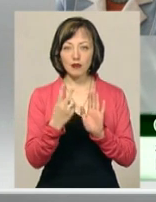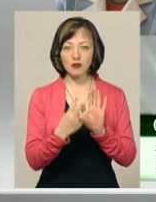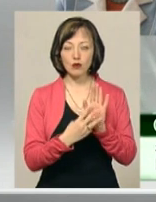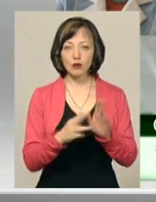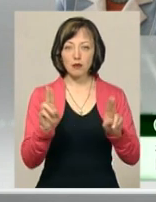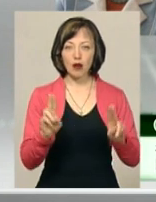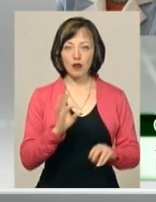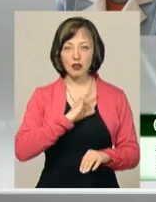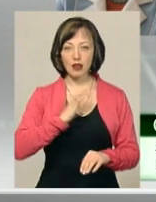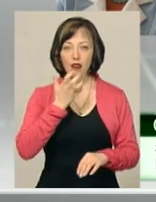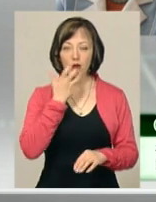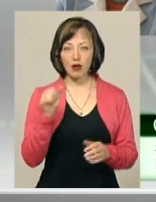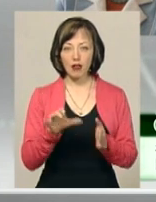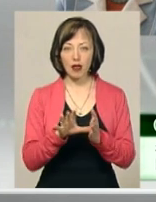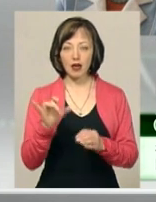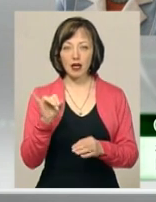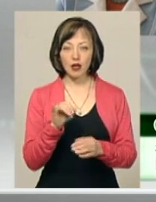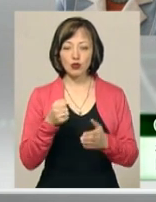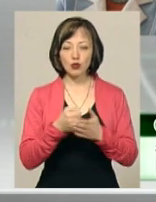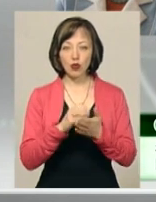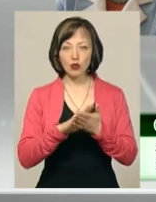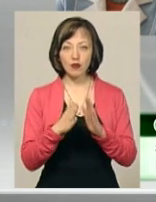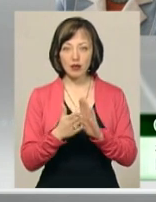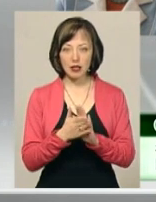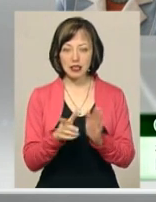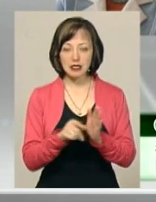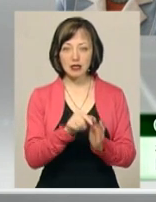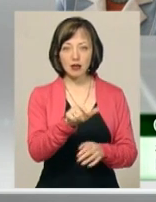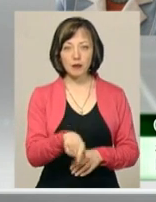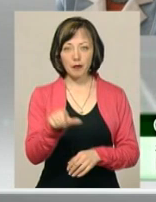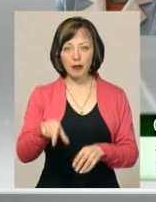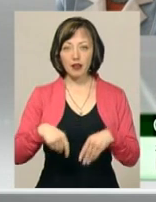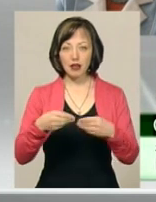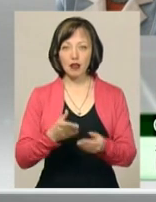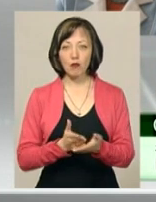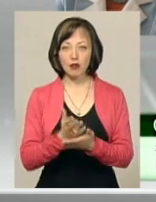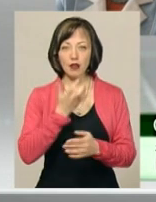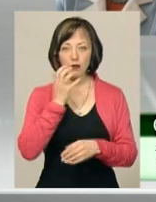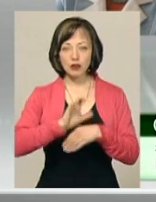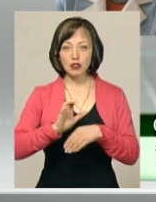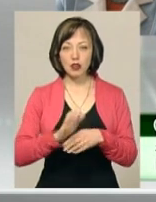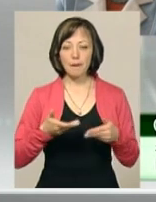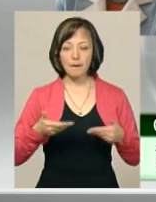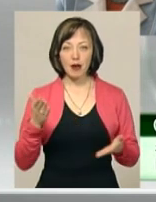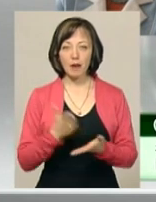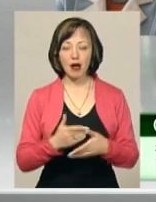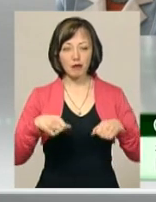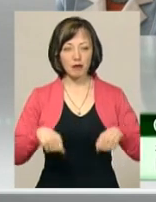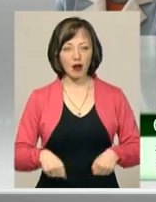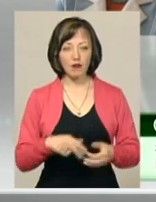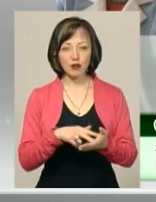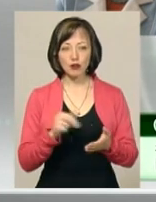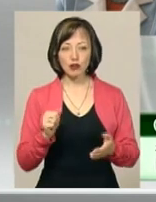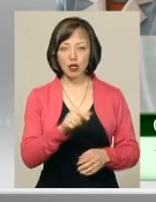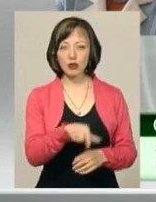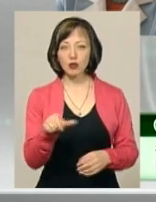правил користування тепловою енергією та до договорів з мешканцями на надання послуг з теплопостачання, ми маємо право відключати